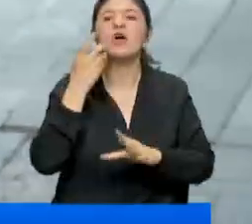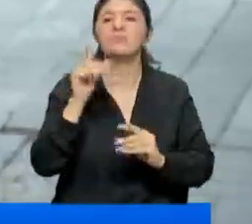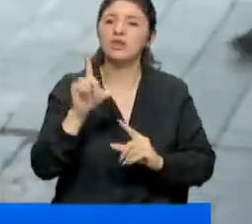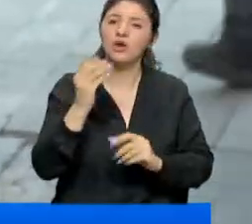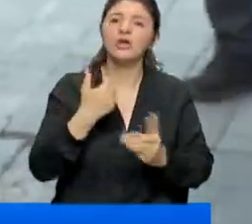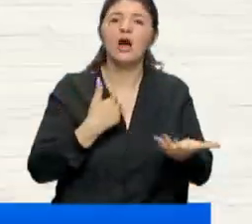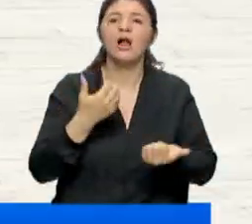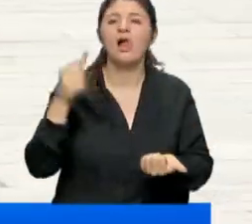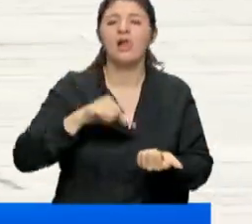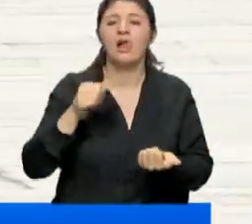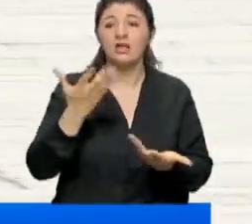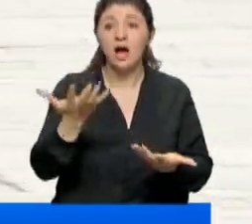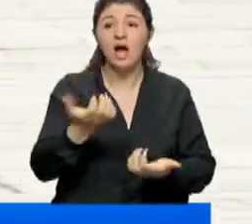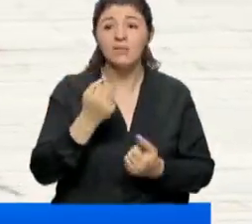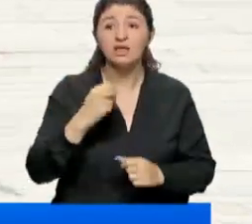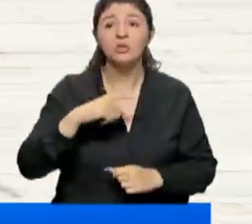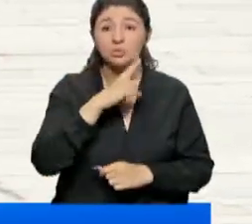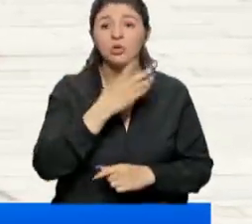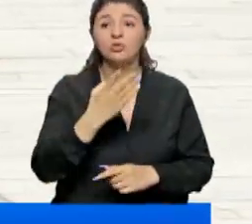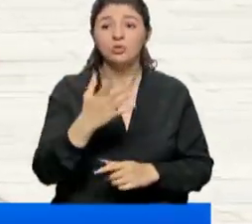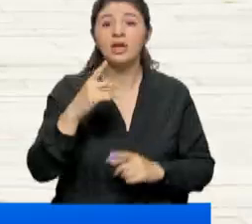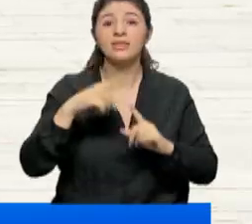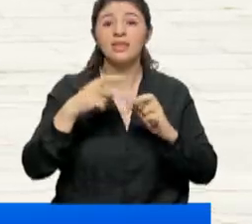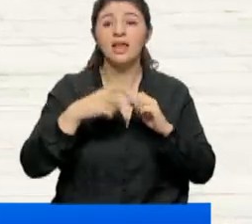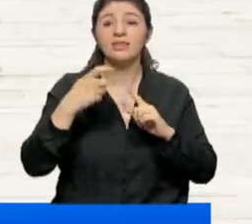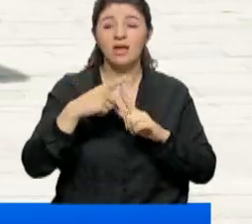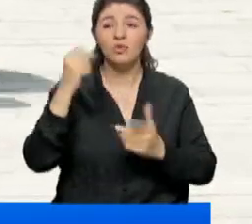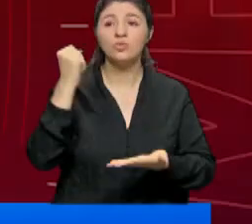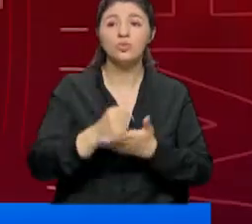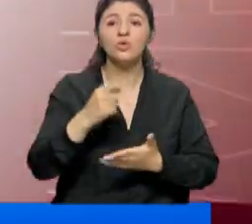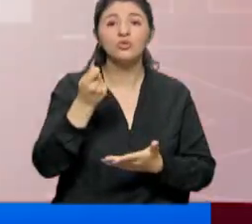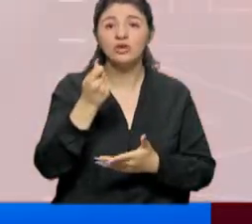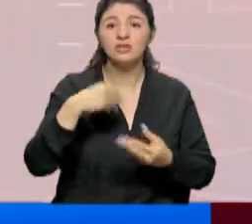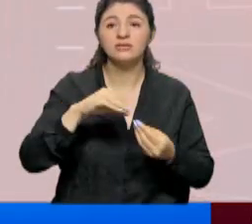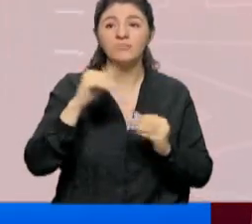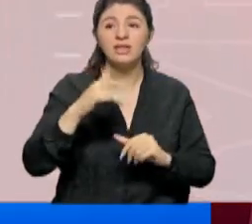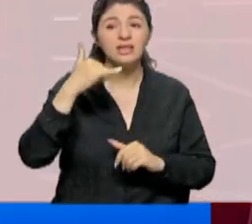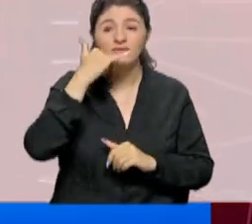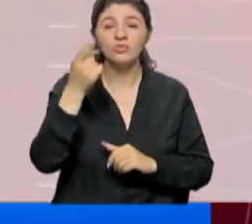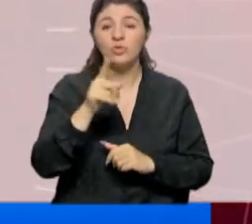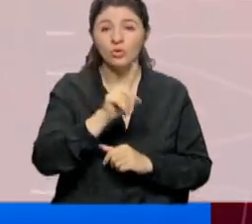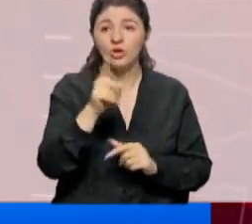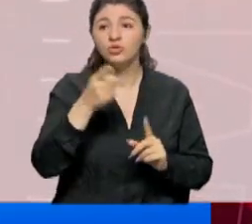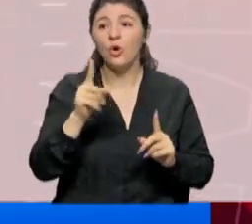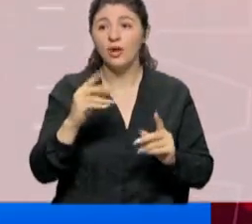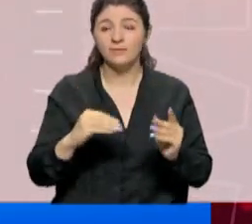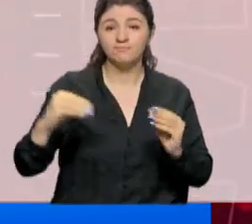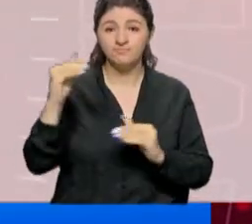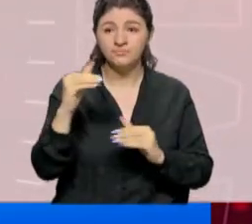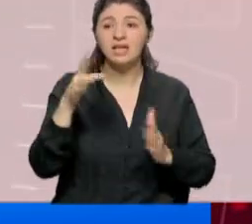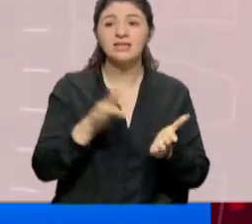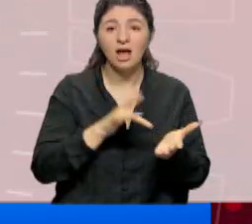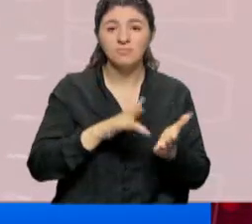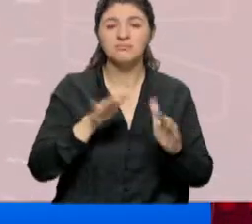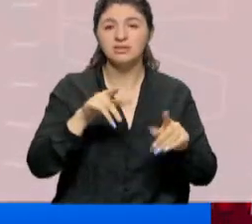ihtiyaç duyarsak alamayacağız oradaki olmadı daha da zor Çünkü TRT bandrolü ücretine zam geldi cep telefonunda yüzde ondan yüzde 12'ye